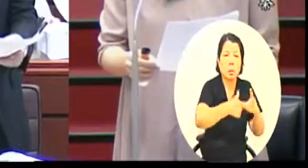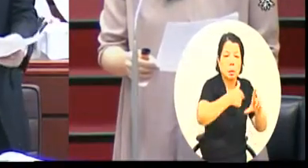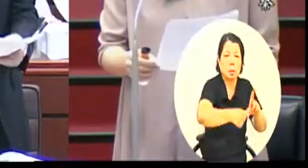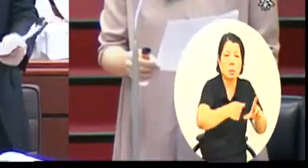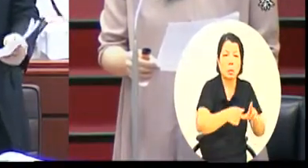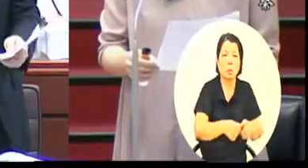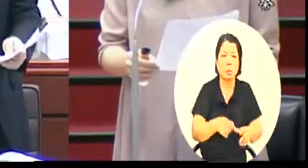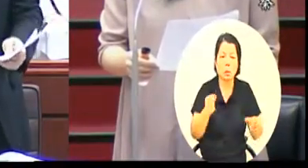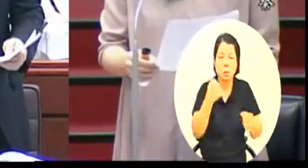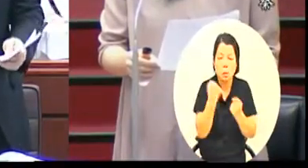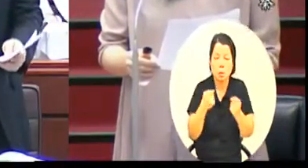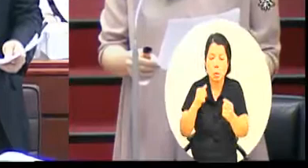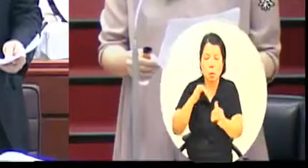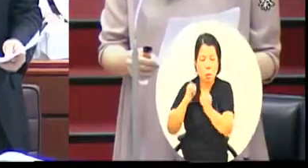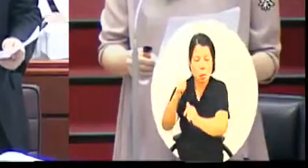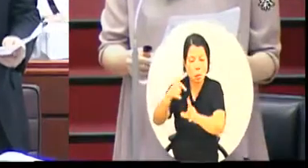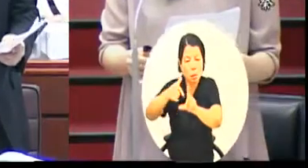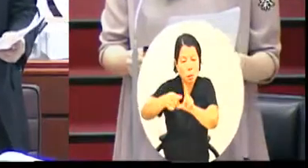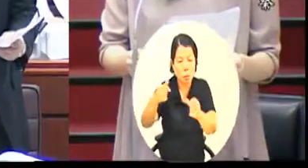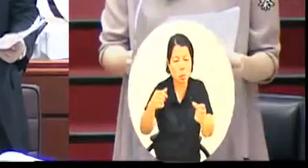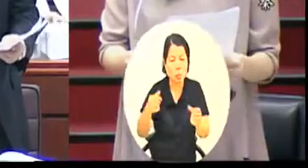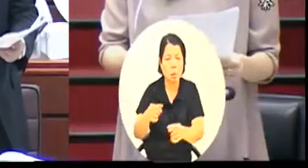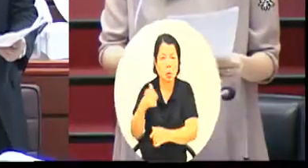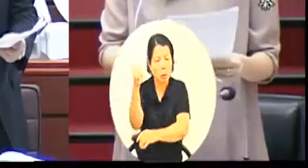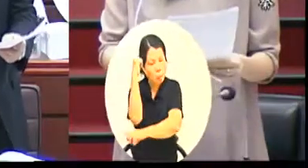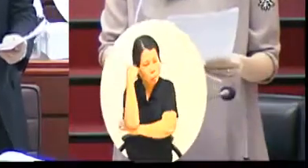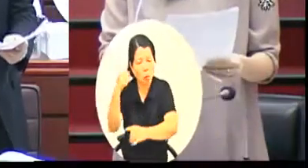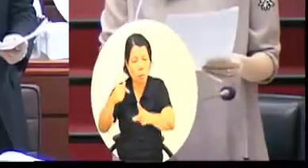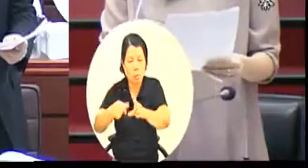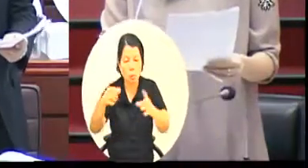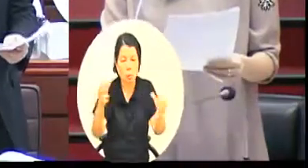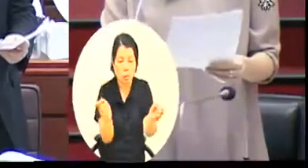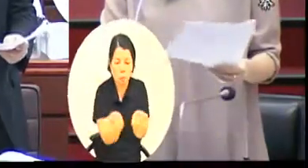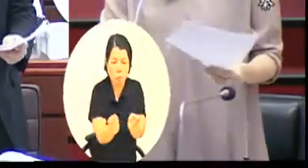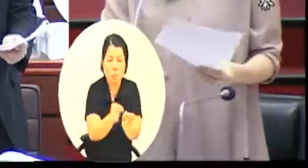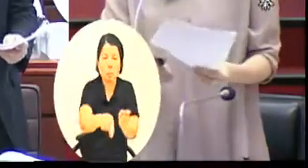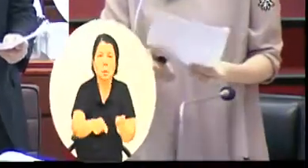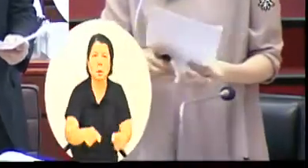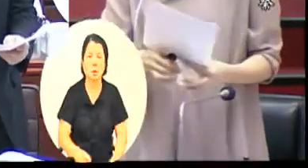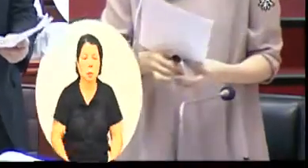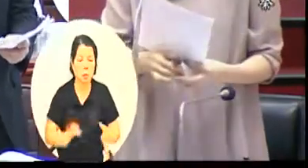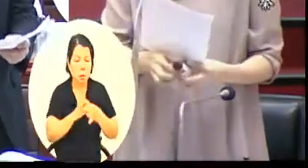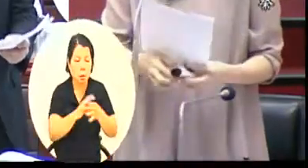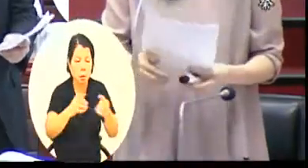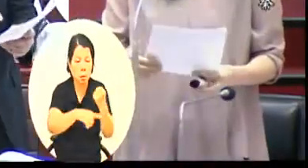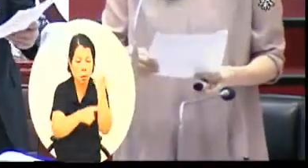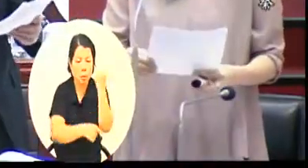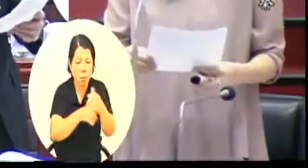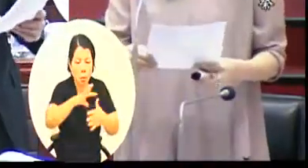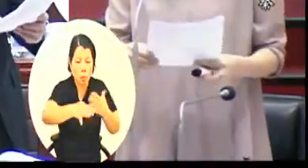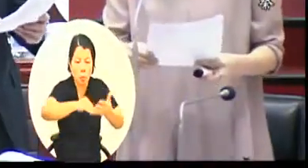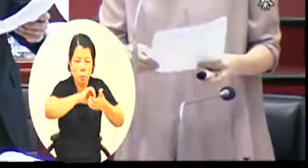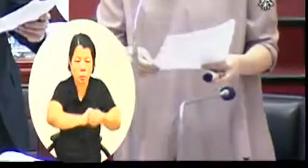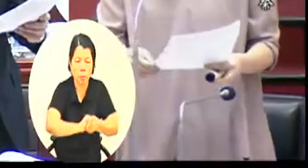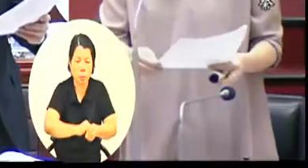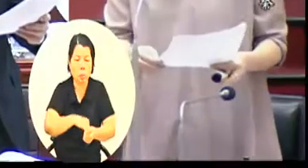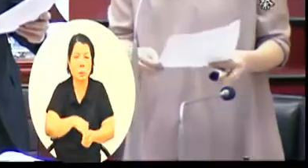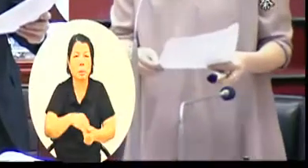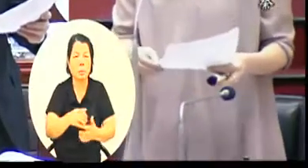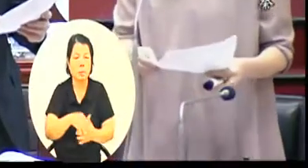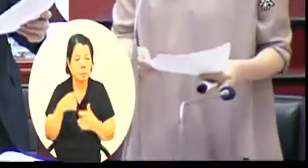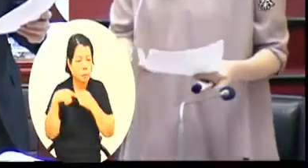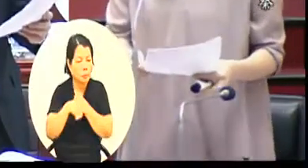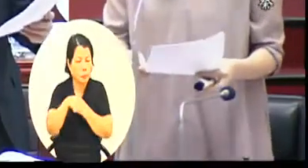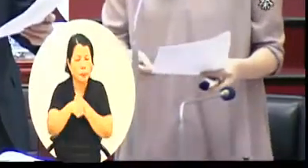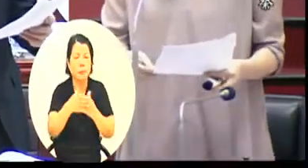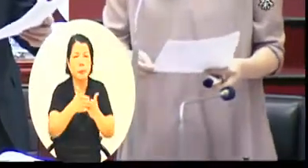边呐、啊。那所以应该是回归到这个目的事业的相关的主管的法的规定来看，就是因为依照我现在看到的